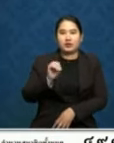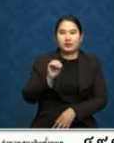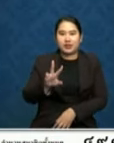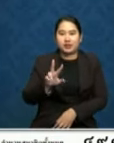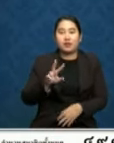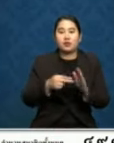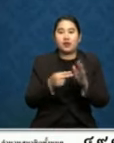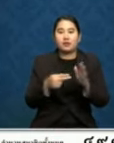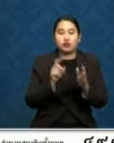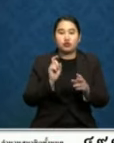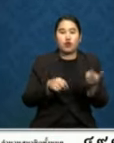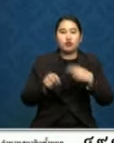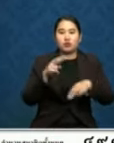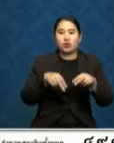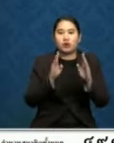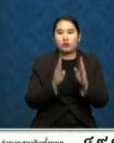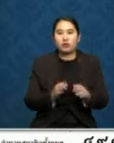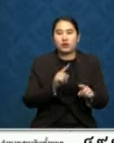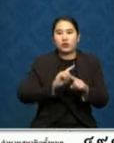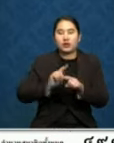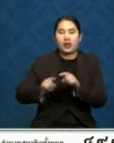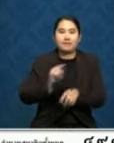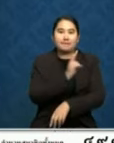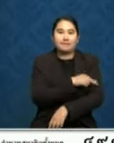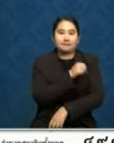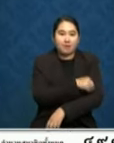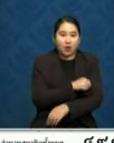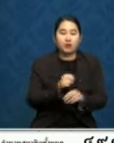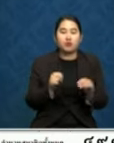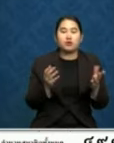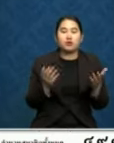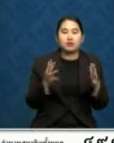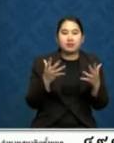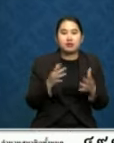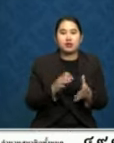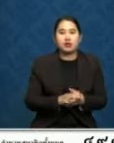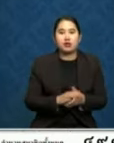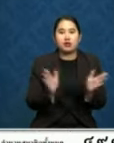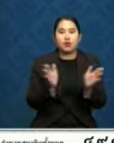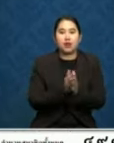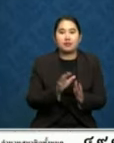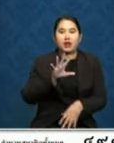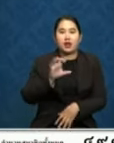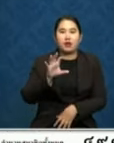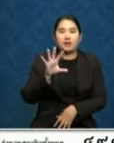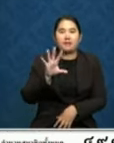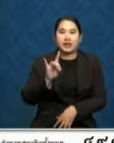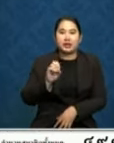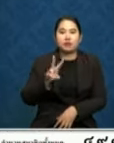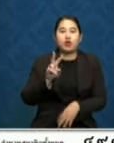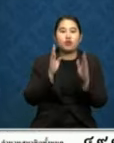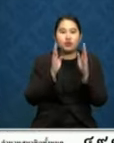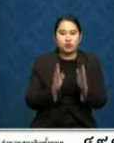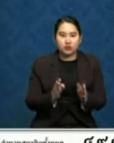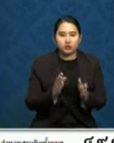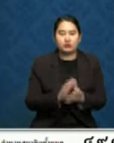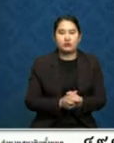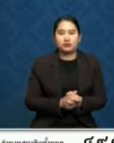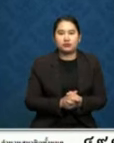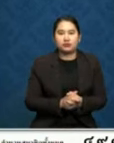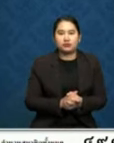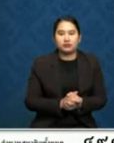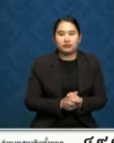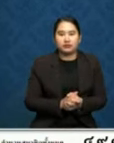ในส่วนที่ต้องดูแลผู้ต้องขังเนี่ยไม่มีนายแพทย์นะครับร่วมด้วยนะครับจำนวน582คนเทียบกับสัดส่วนผู้ต้องขังแล้วเนี่ย